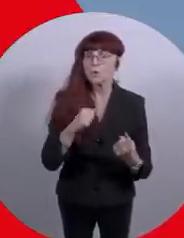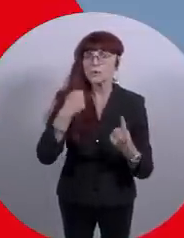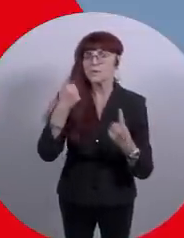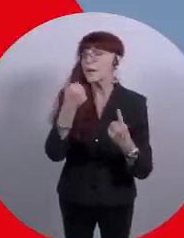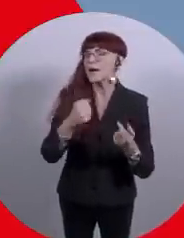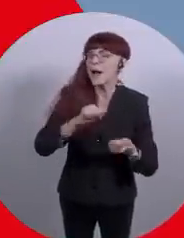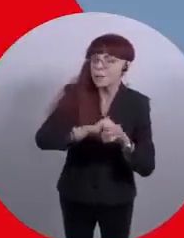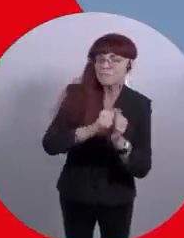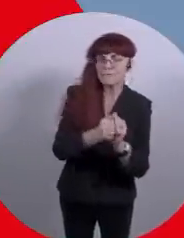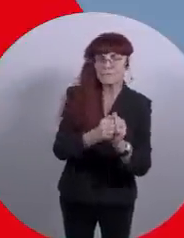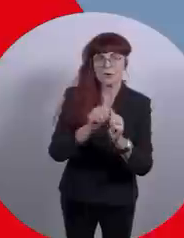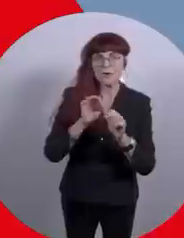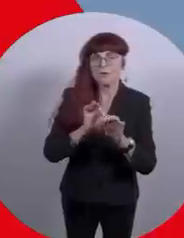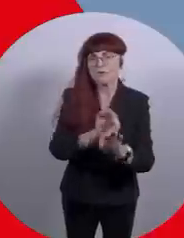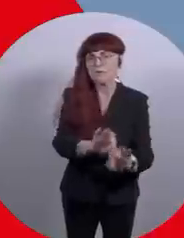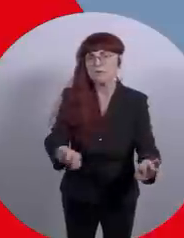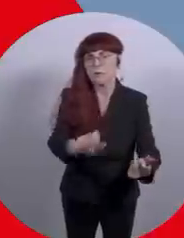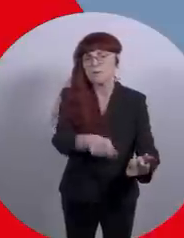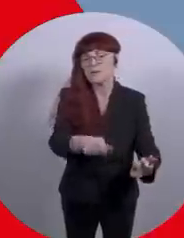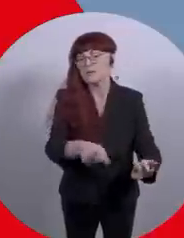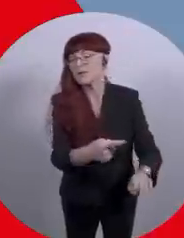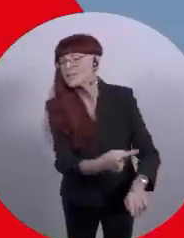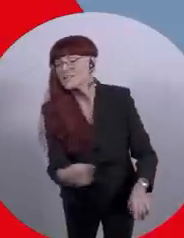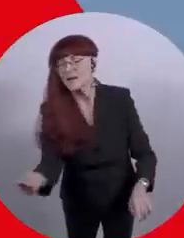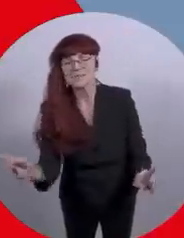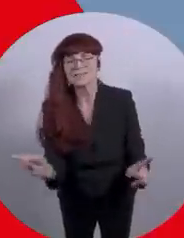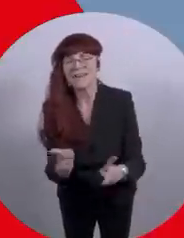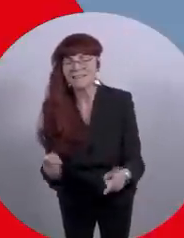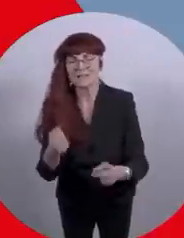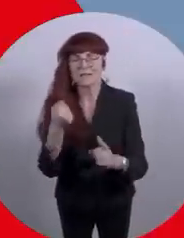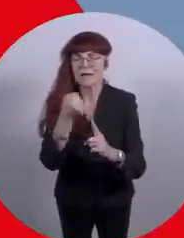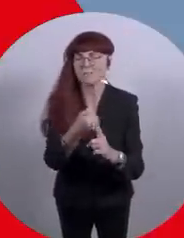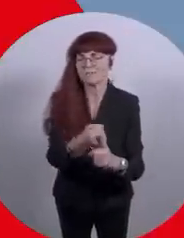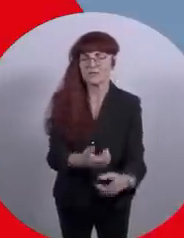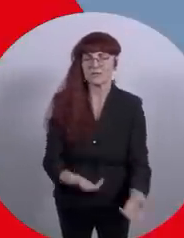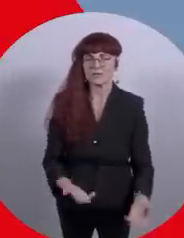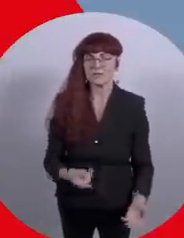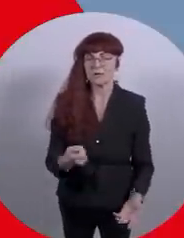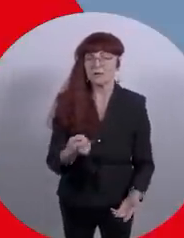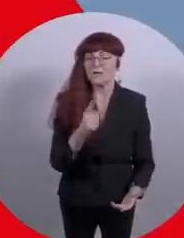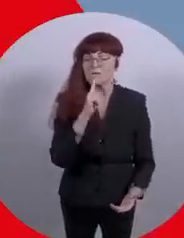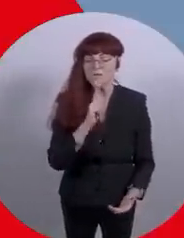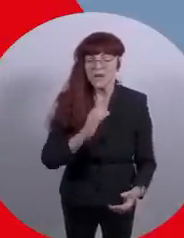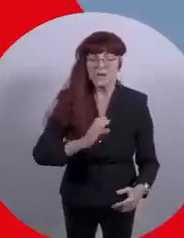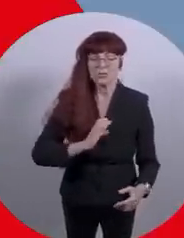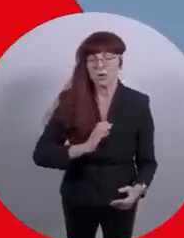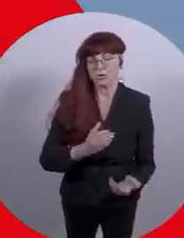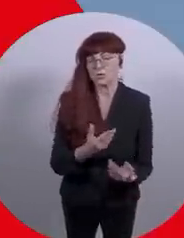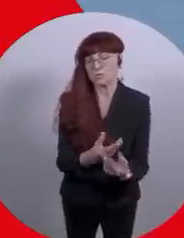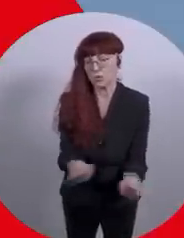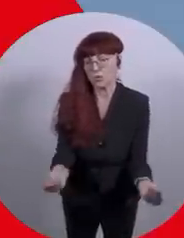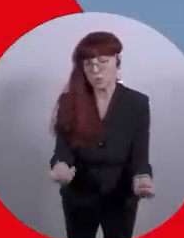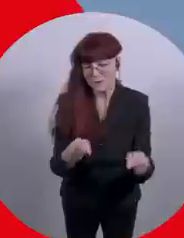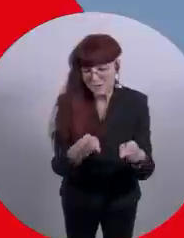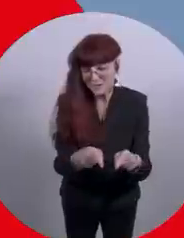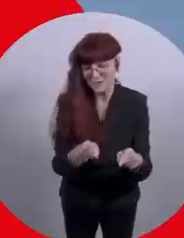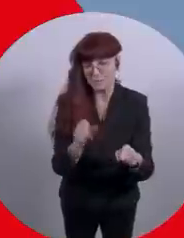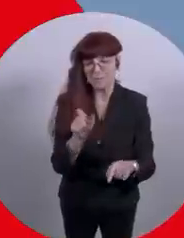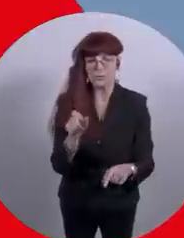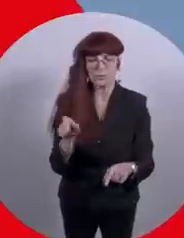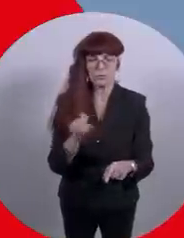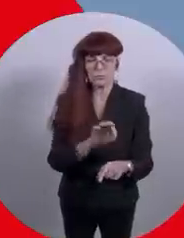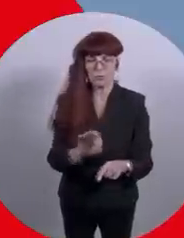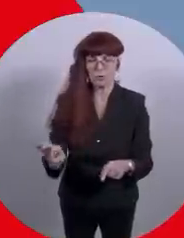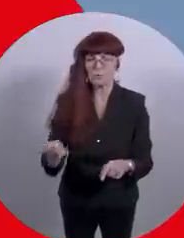für all jene dieses nicht so richten können für all jene die nicht so viel Chancen haben und das sind besonders